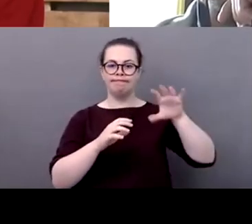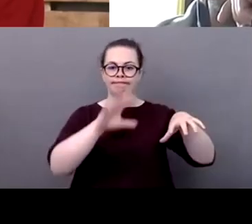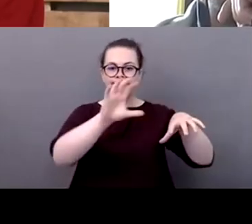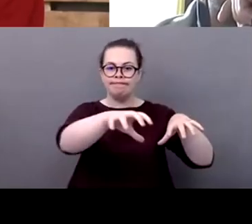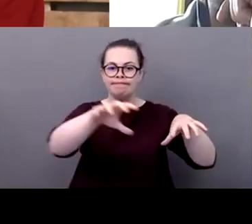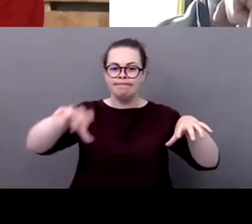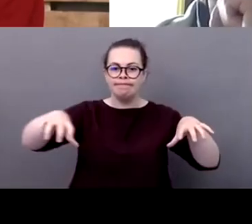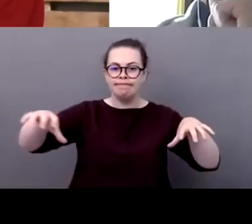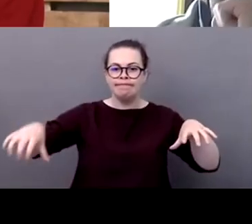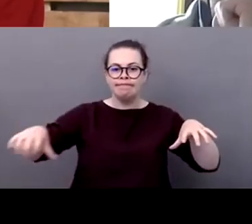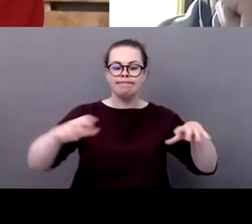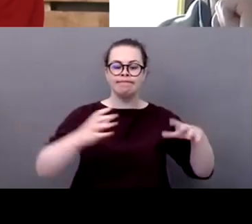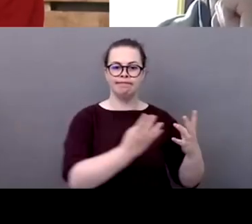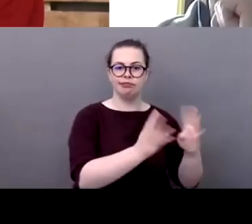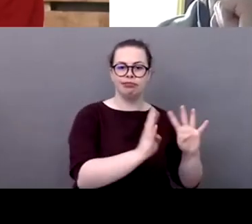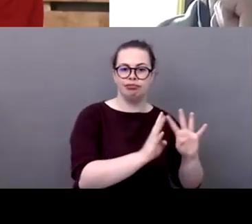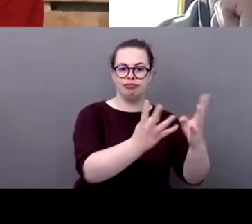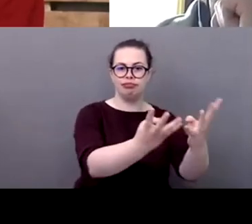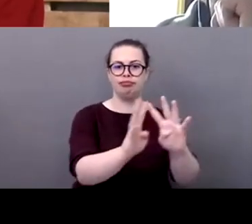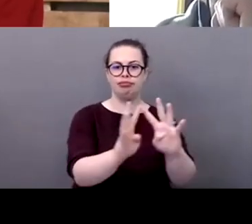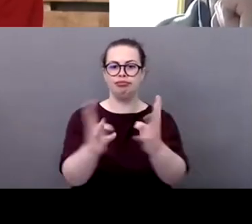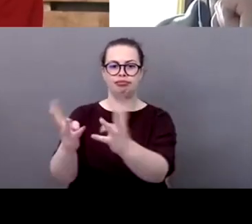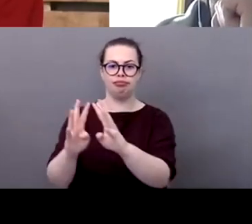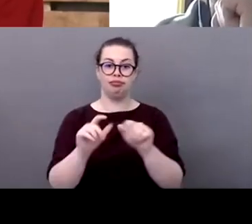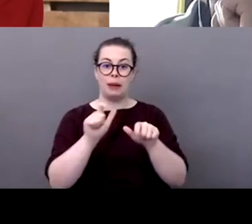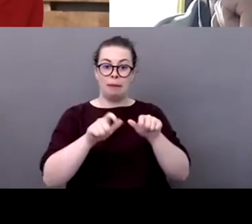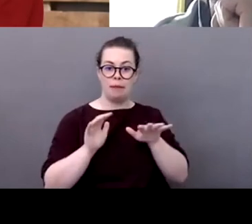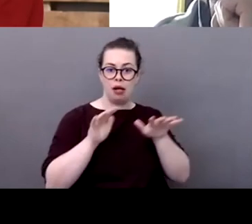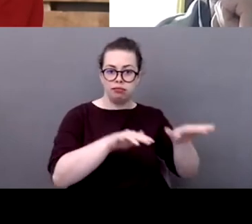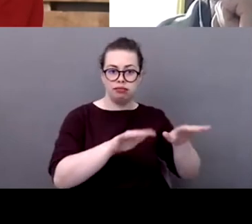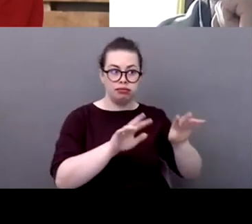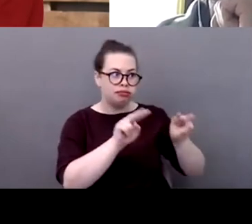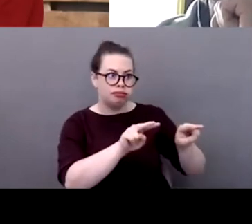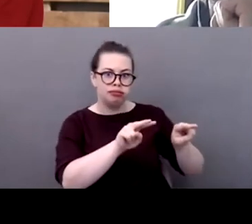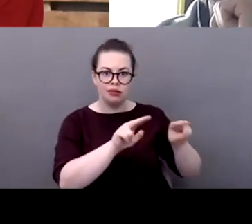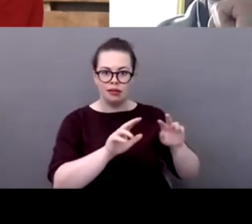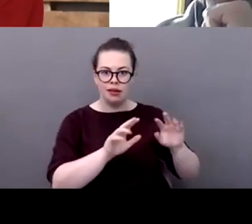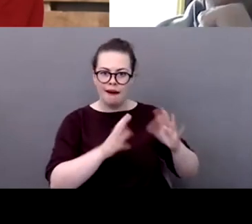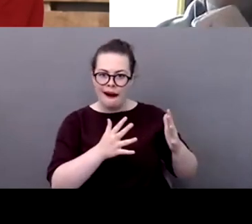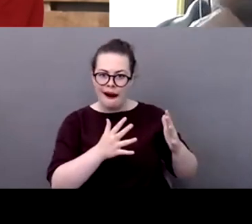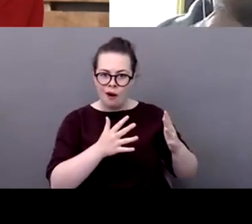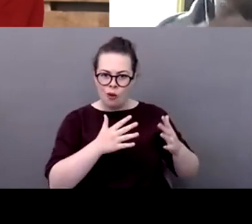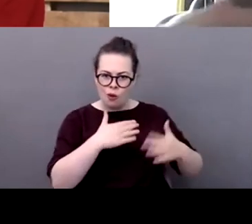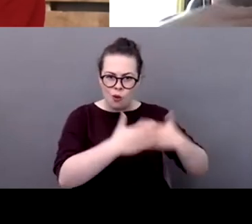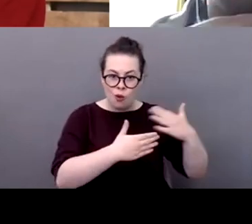Donc, sport en général, et notamment le lien avec son impact sur l'environnement, c'est fondamental.